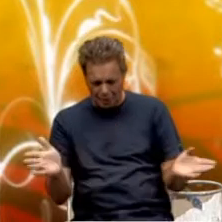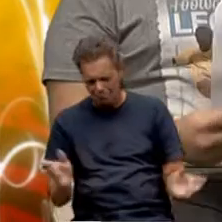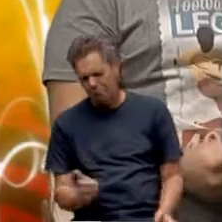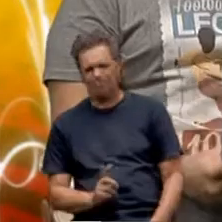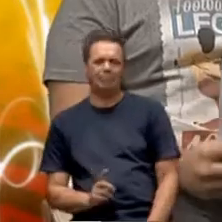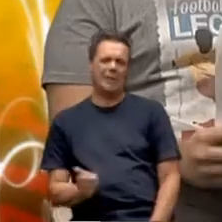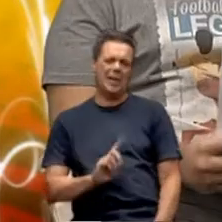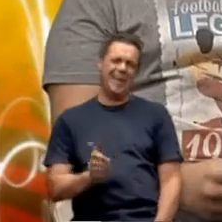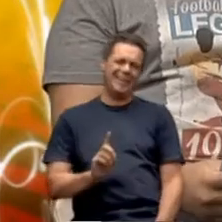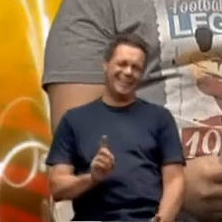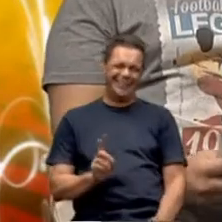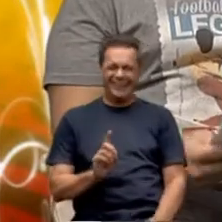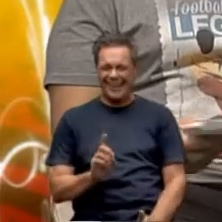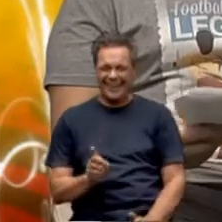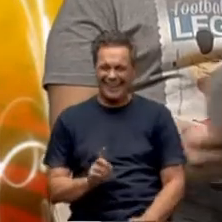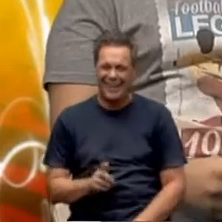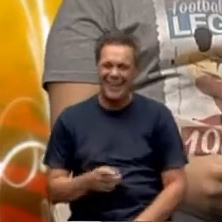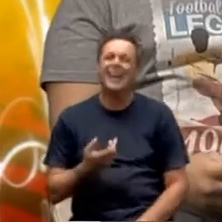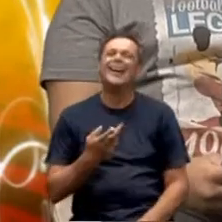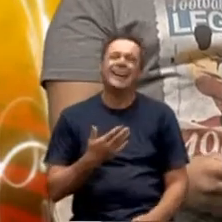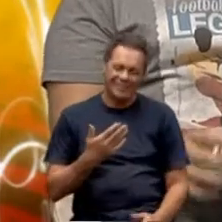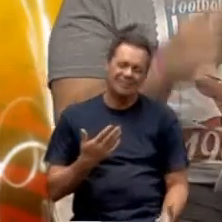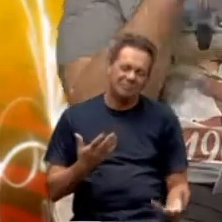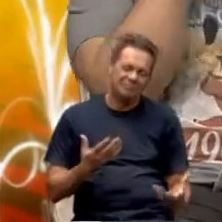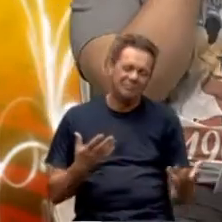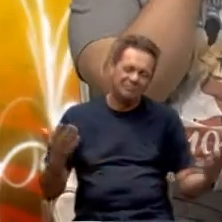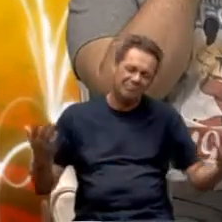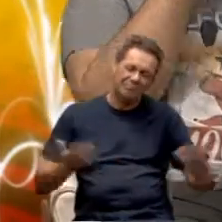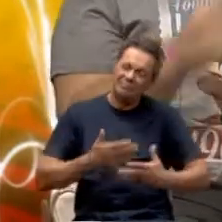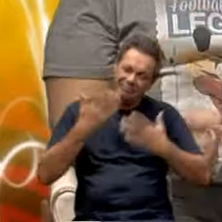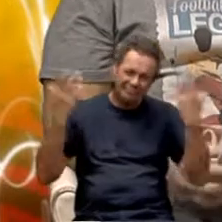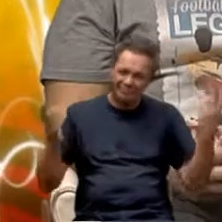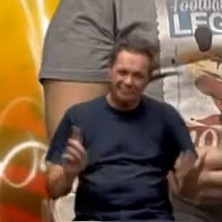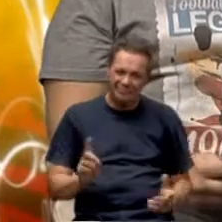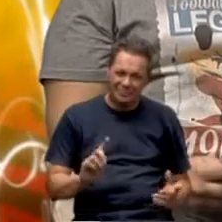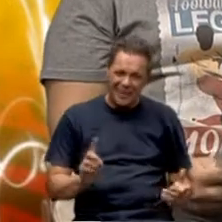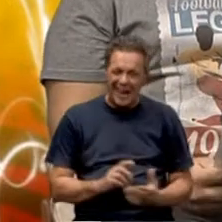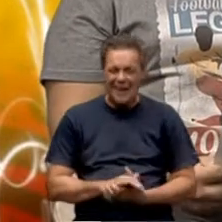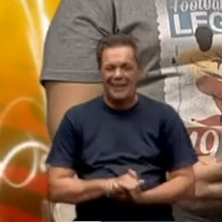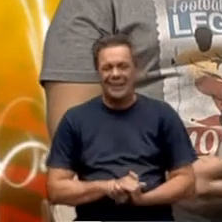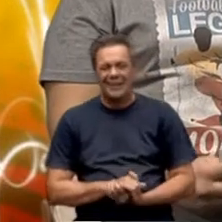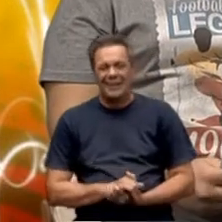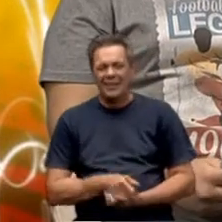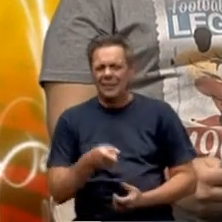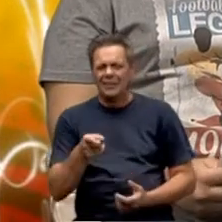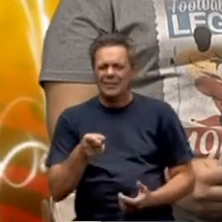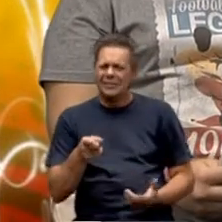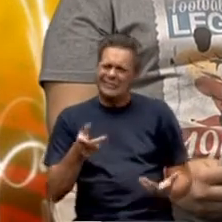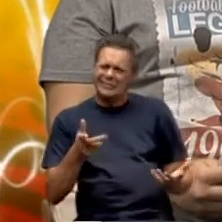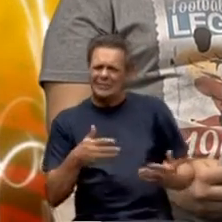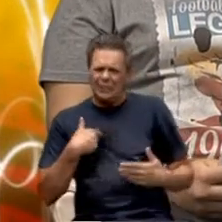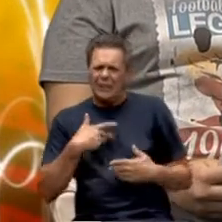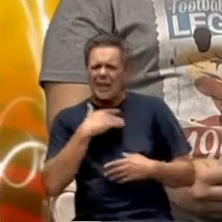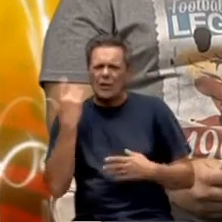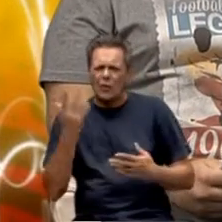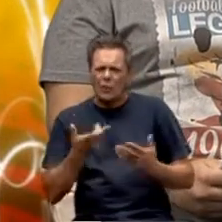Ne. Dapače, samo vi više čak pričate. Recite mi istinu, jer to je isto problem komunikacije. Možda sam se ja,